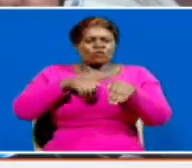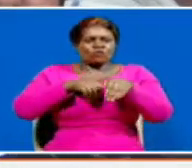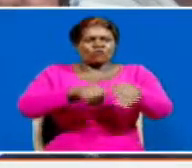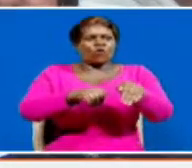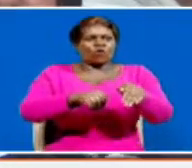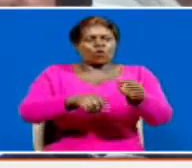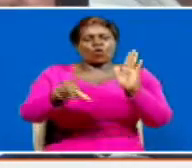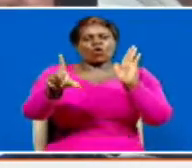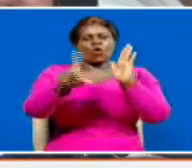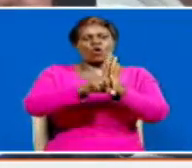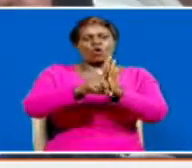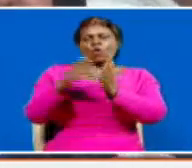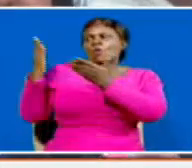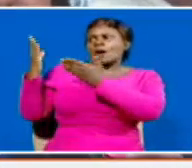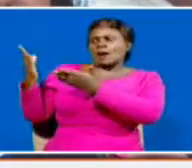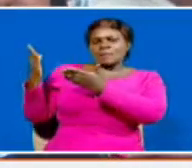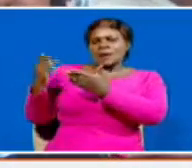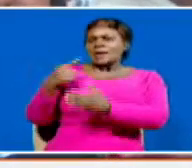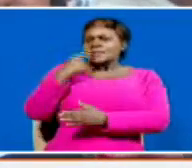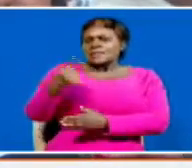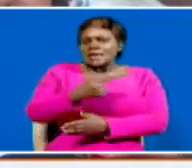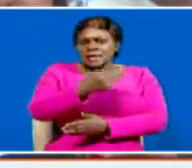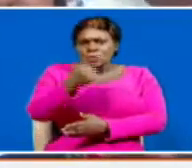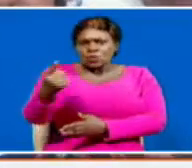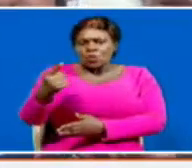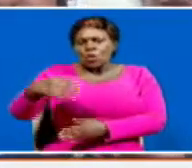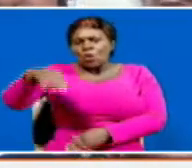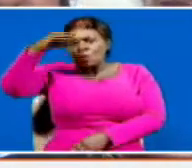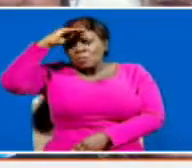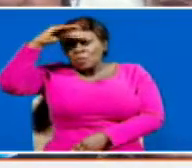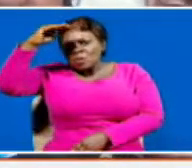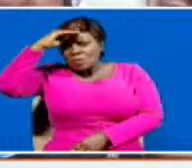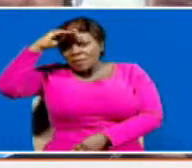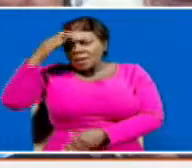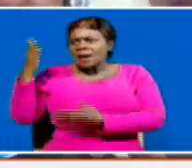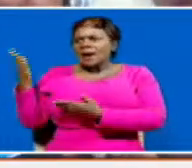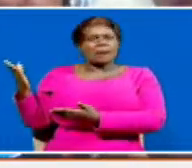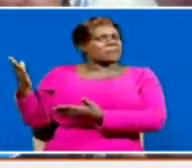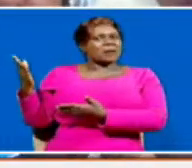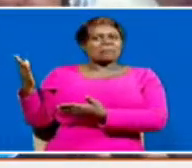kanuni za hapa. Tunafahamisha kwamba unywaji wa pombe